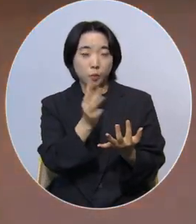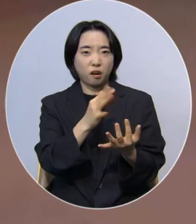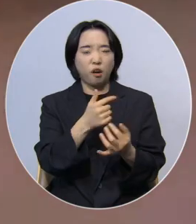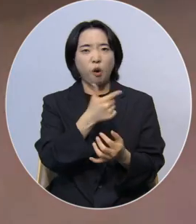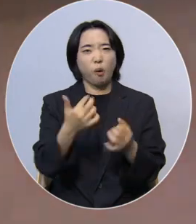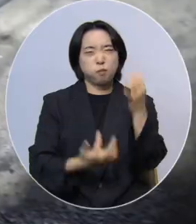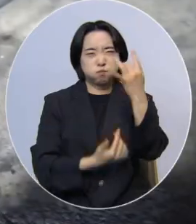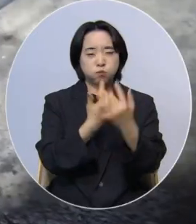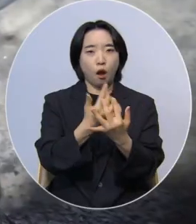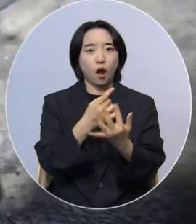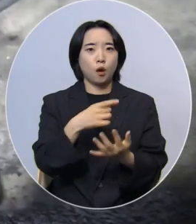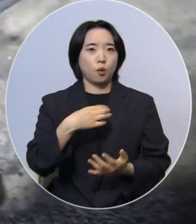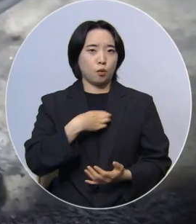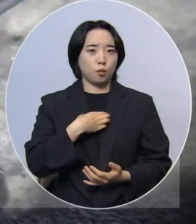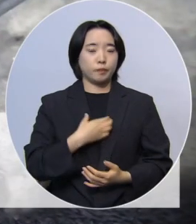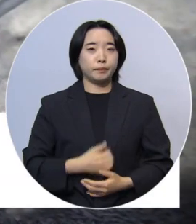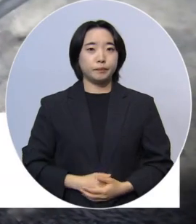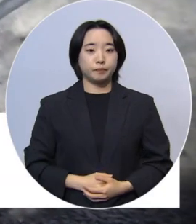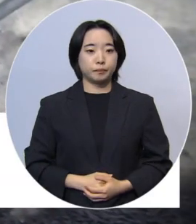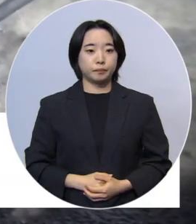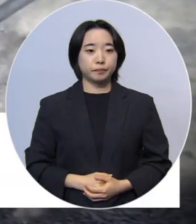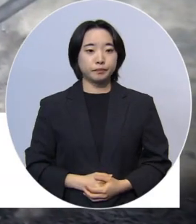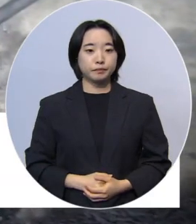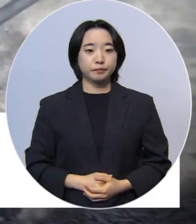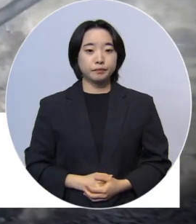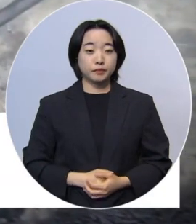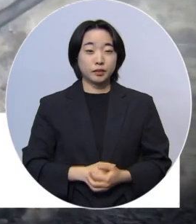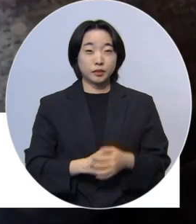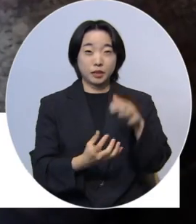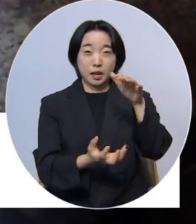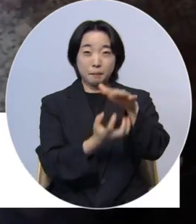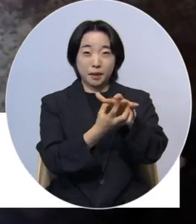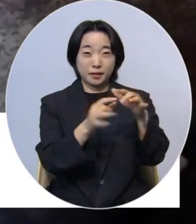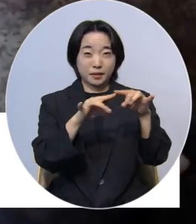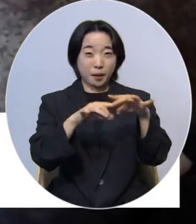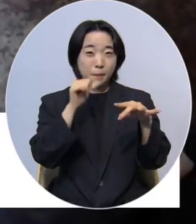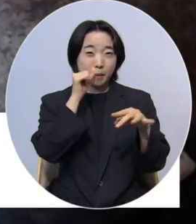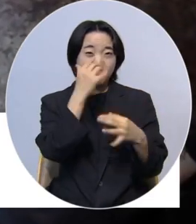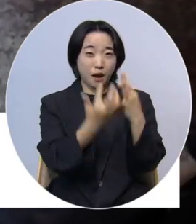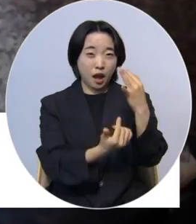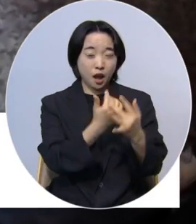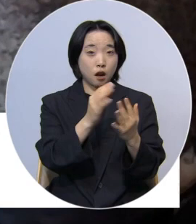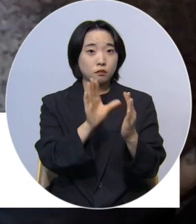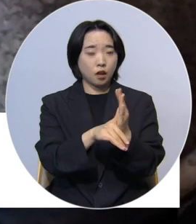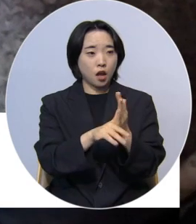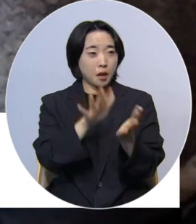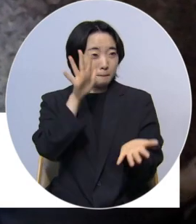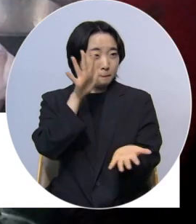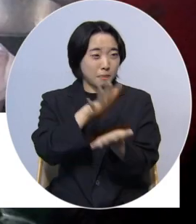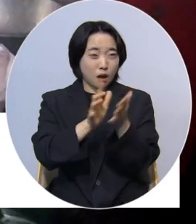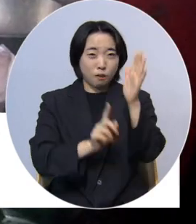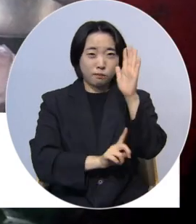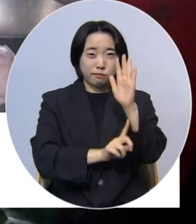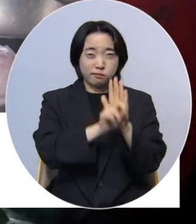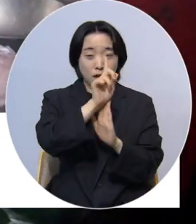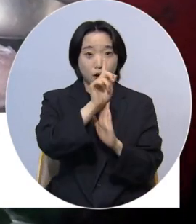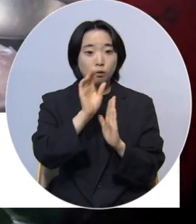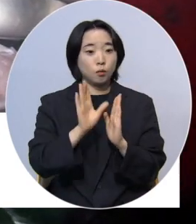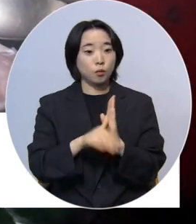필요합니다. 배터리 화재 같은 경우에는 예. 보통 열폭주가 일어나기 시작하면